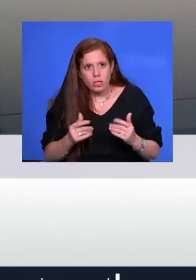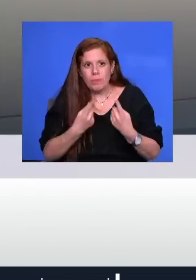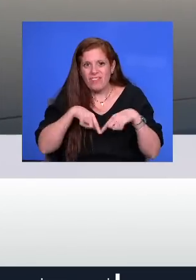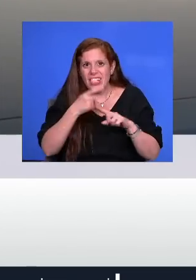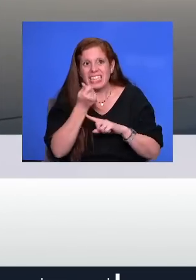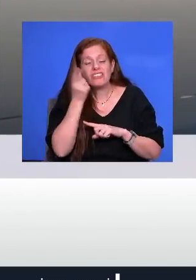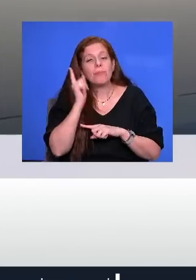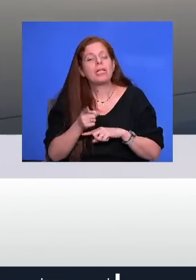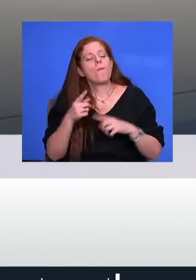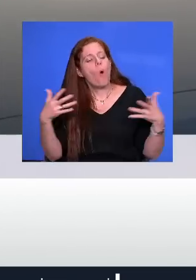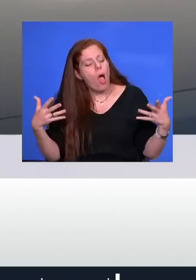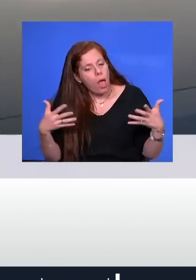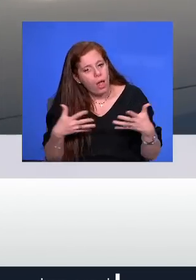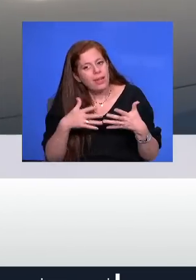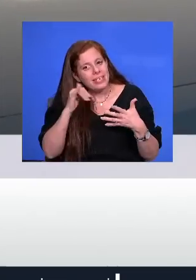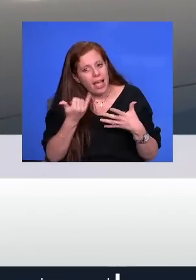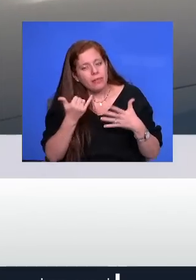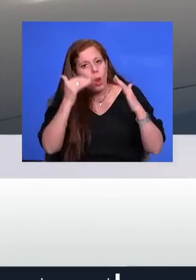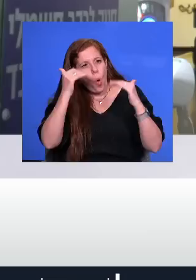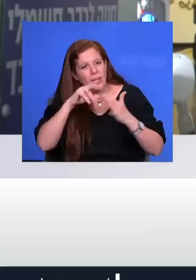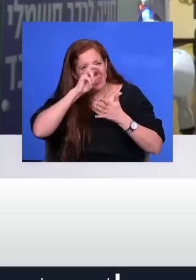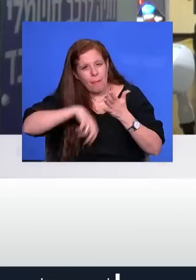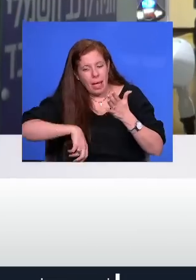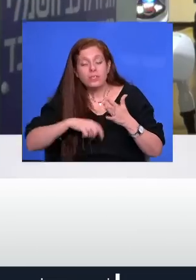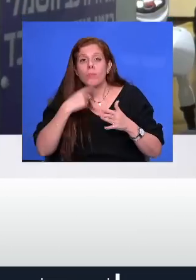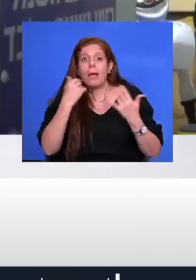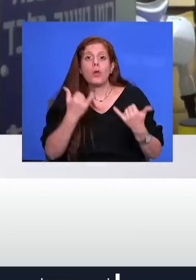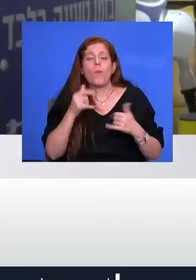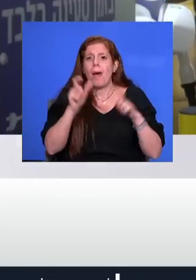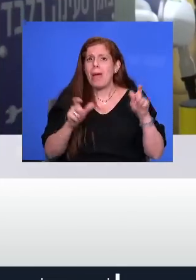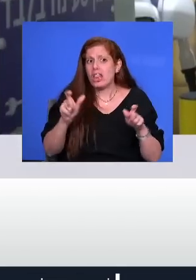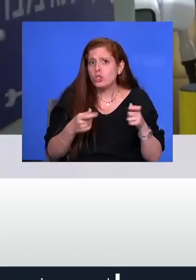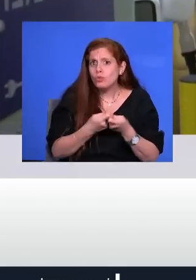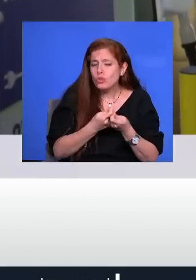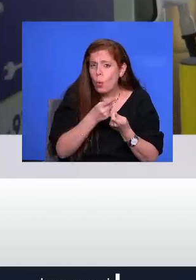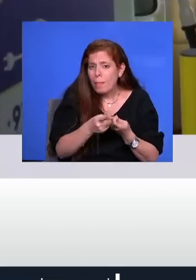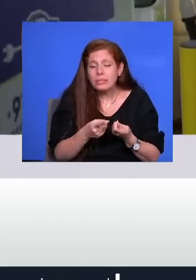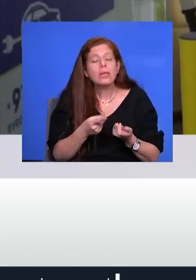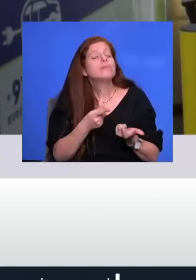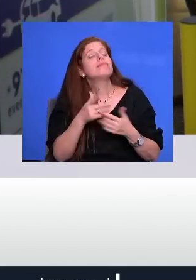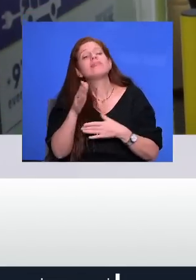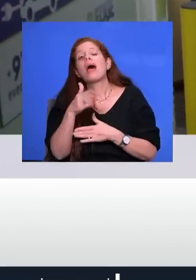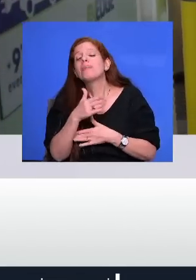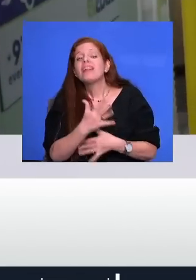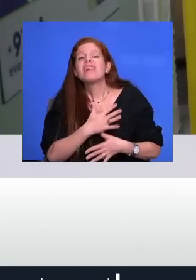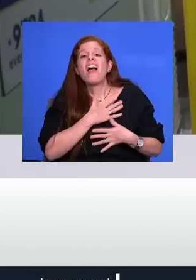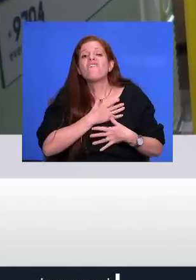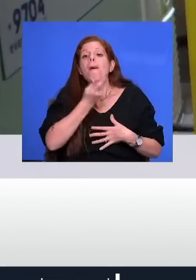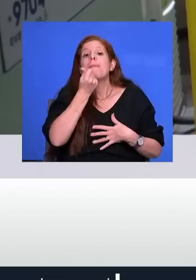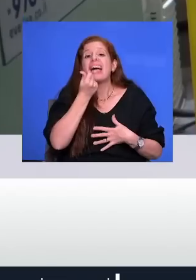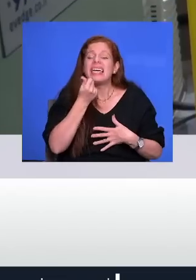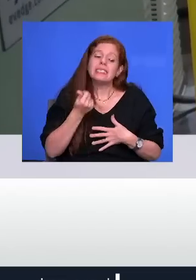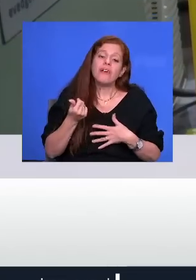אמורה להתכנס וכן להחזיר את המס הקודם. אומרים לי היום יותר מדי אנשים שקשורים לדבר הזה, המדינה התאהבה בכסף הזה שזרוק על